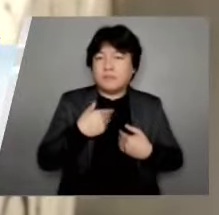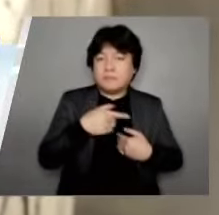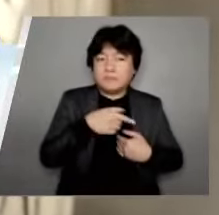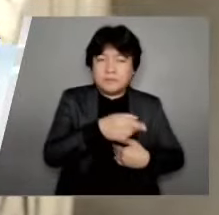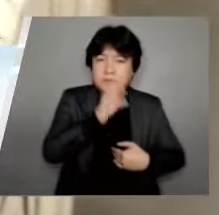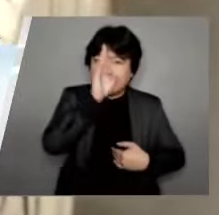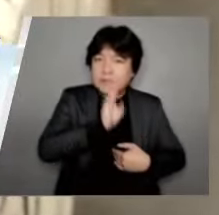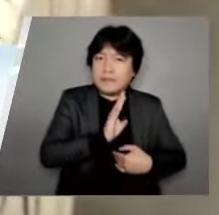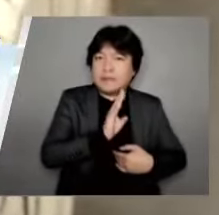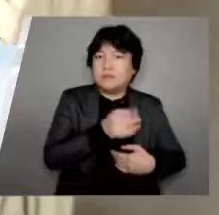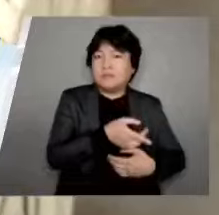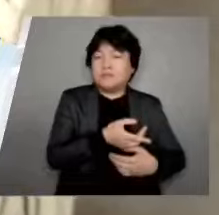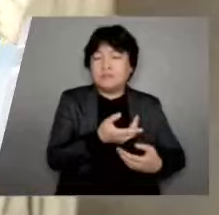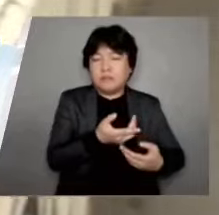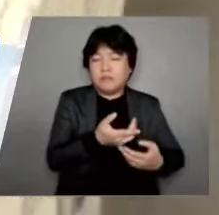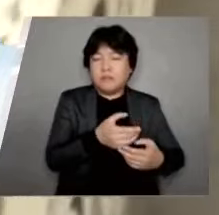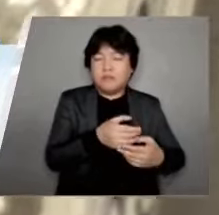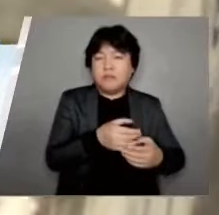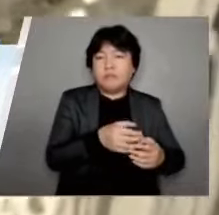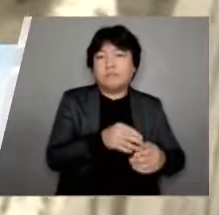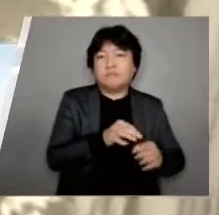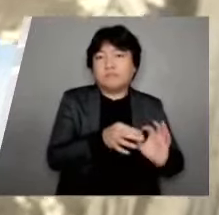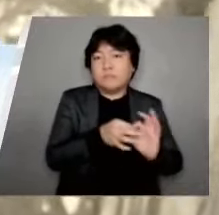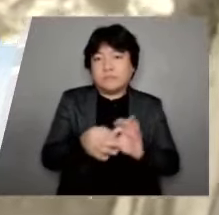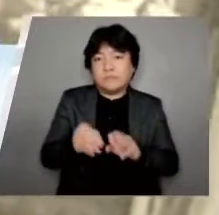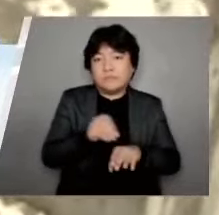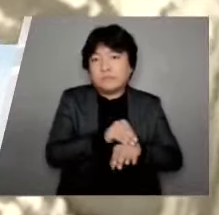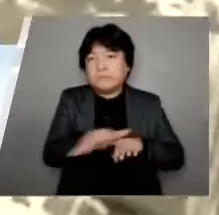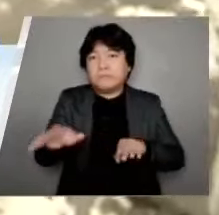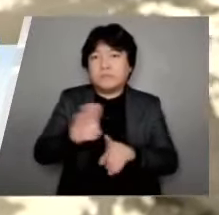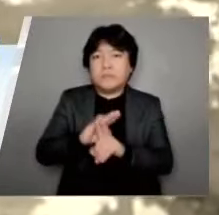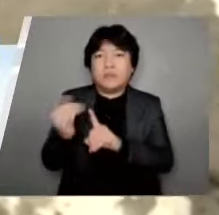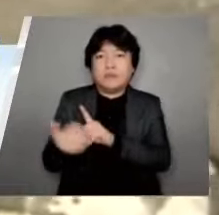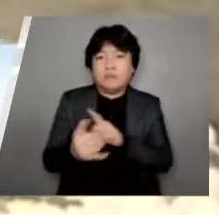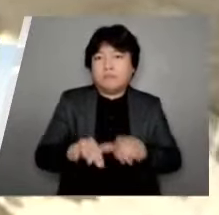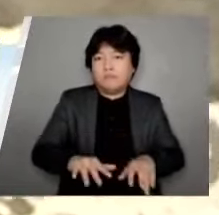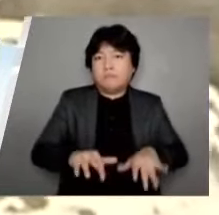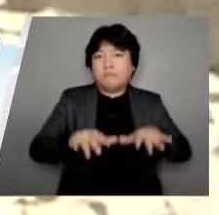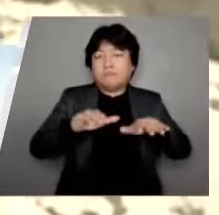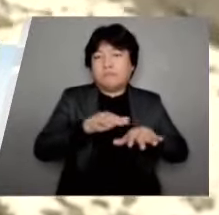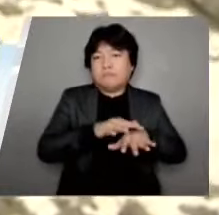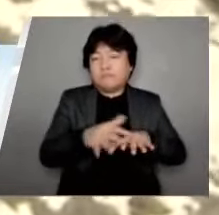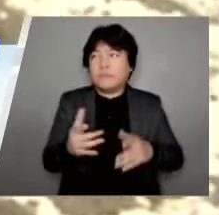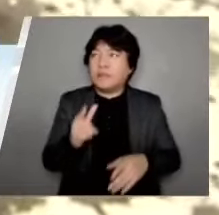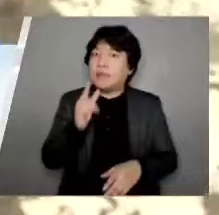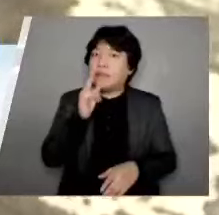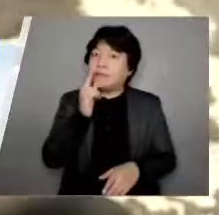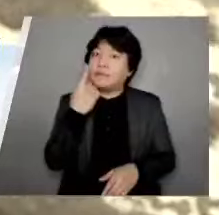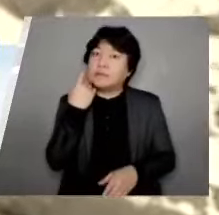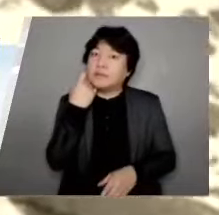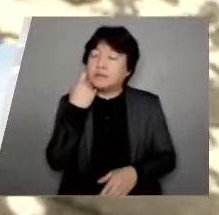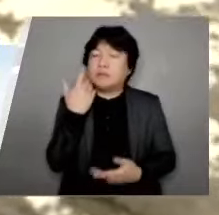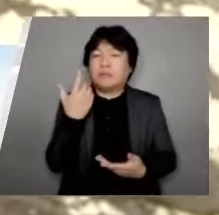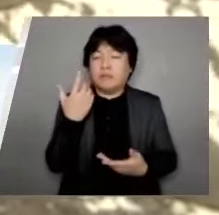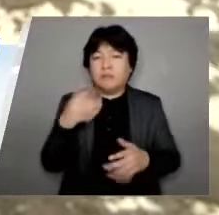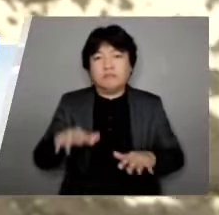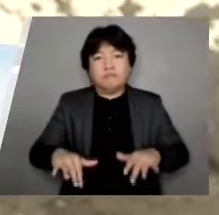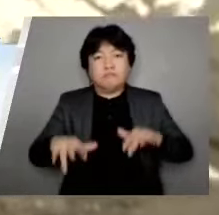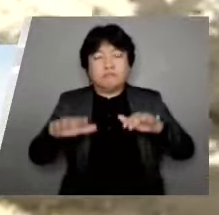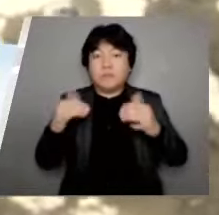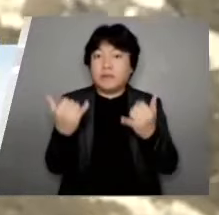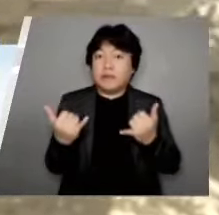medyo mataas talaga ang tubig kanina at the height of yung high tide mga around lunchtime. Pero ngayong gabi medyo humupa